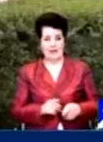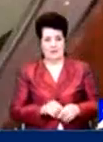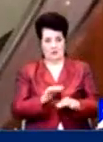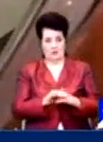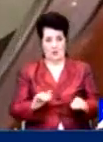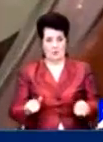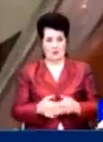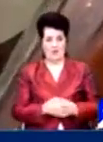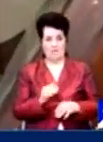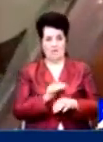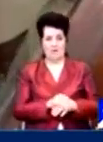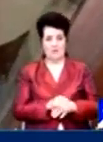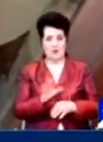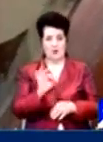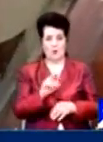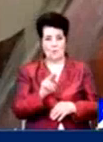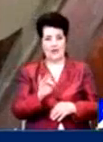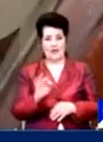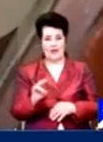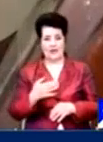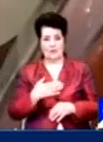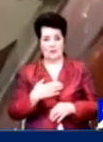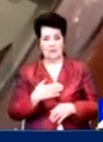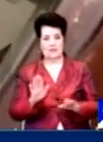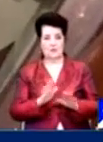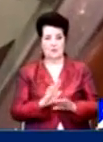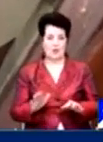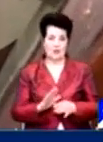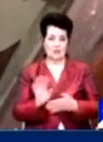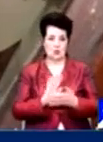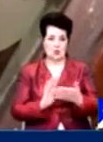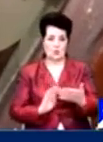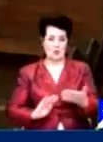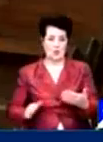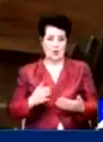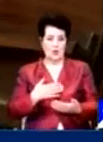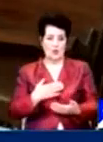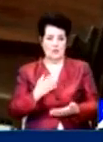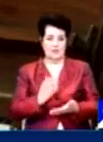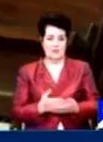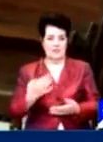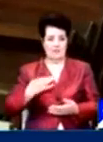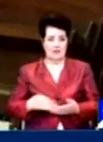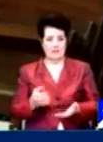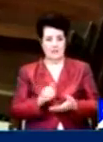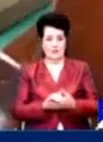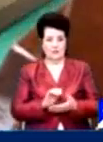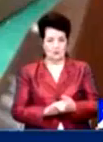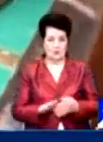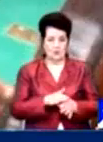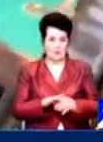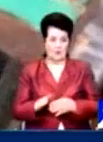copii. Faptul că operele noastre muzicale și compozitorii noștri sunt cunoscuți în Franța, sunt promovați în